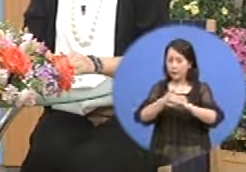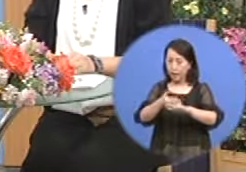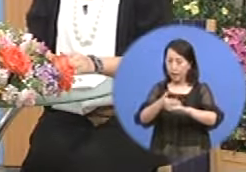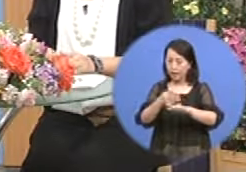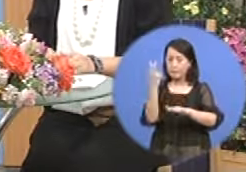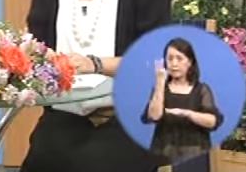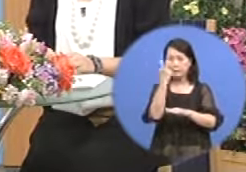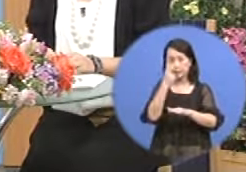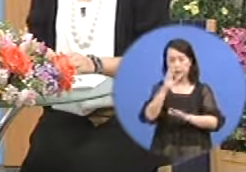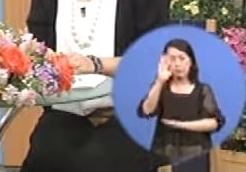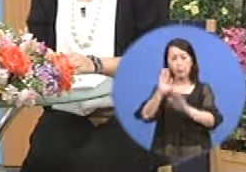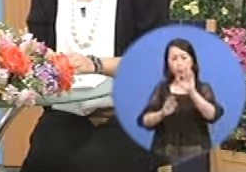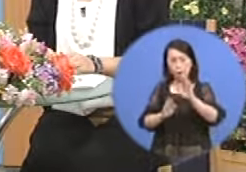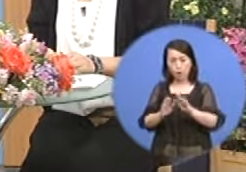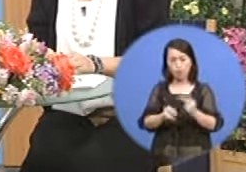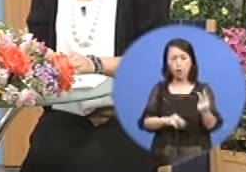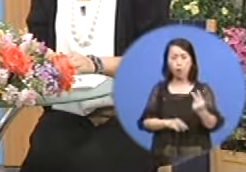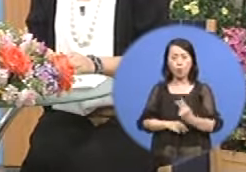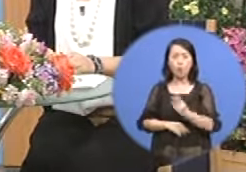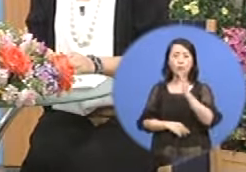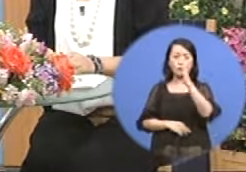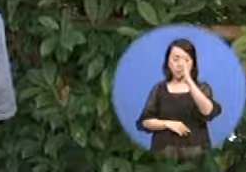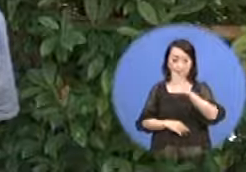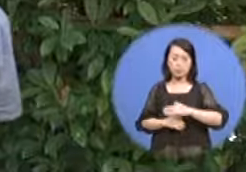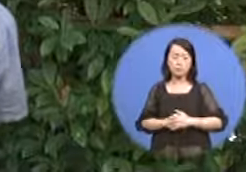診断の様子もご覧ください。